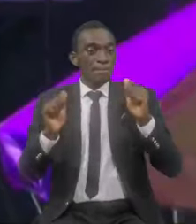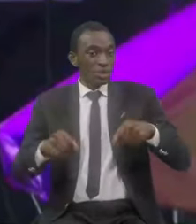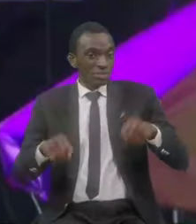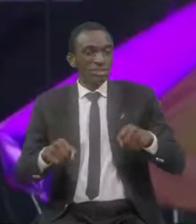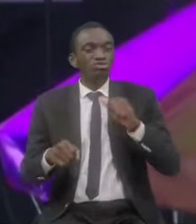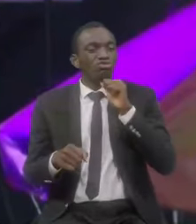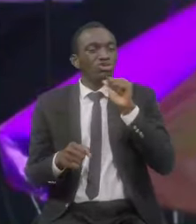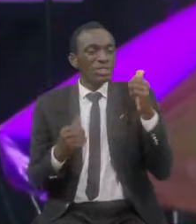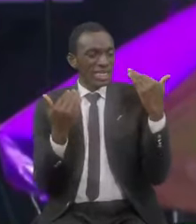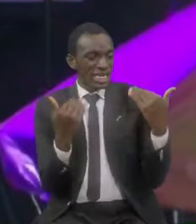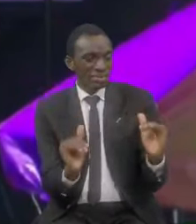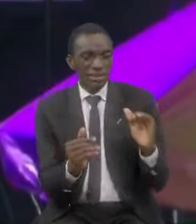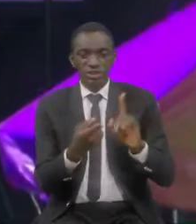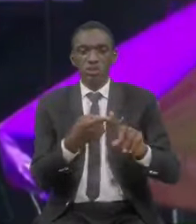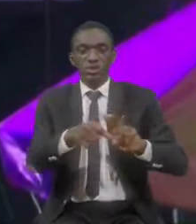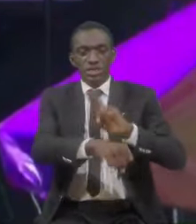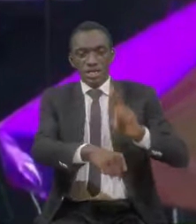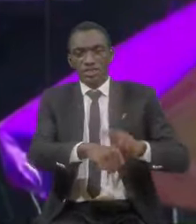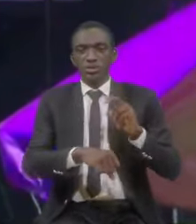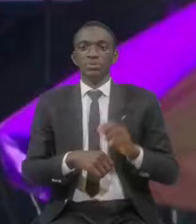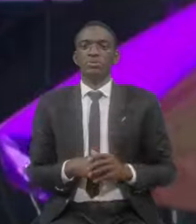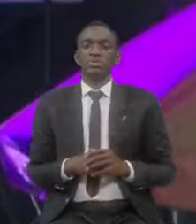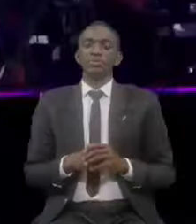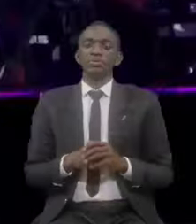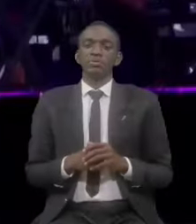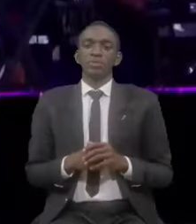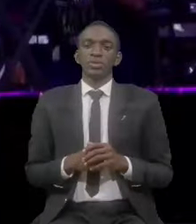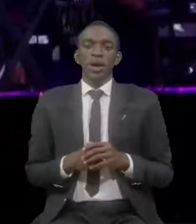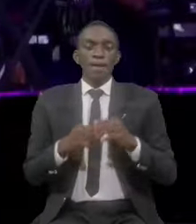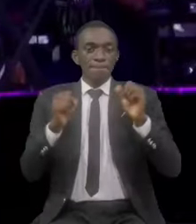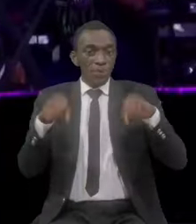Les possibilités ne se limitent pas à une nation.